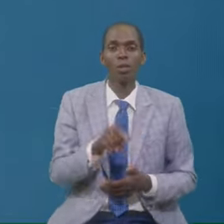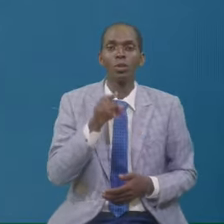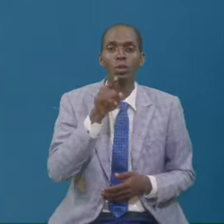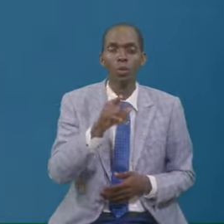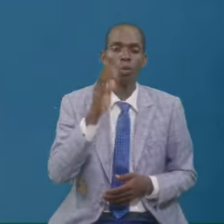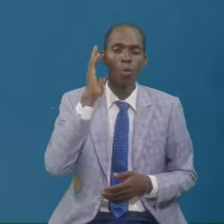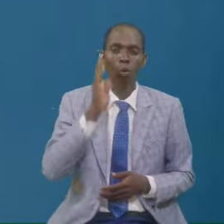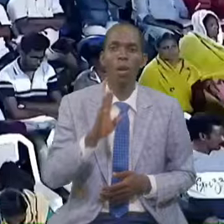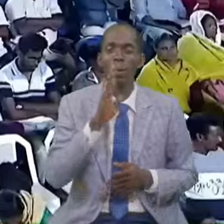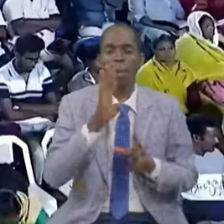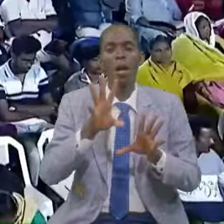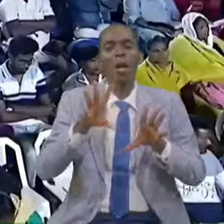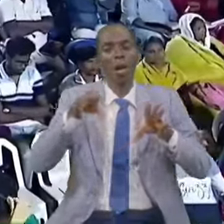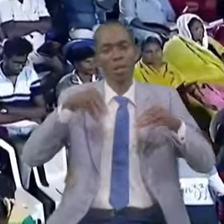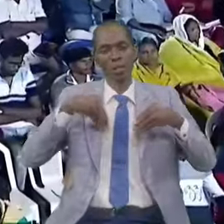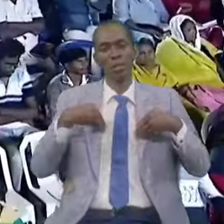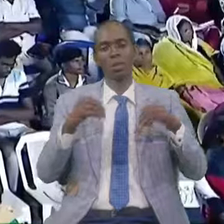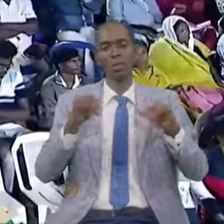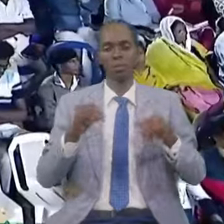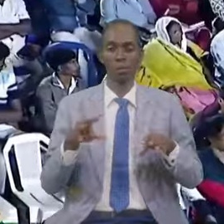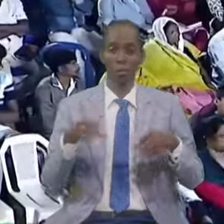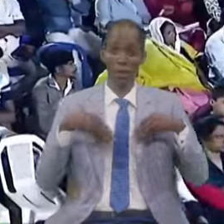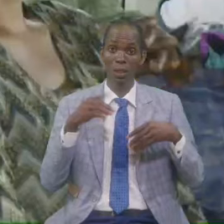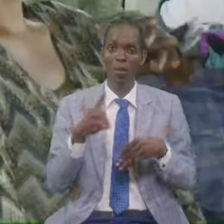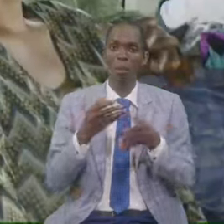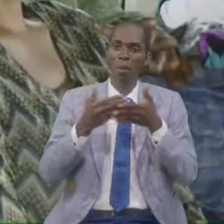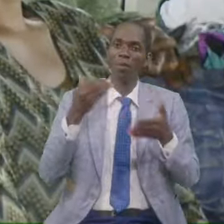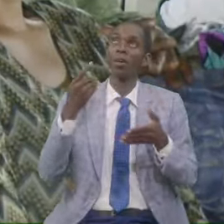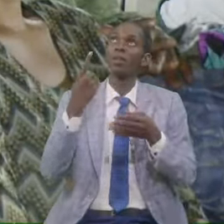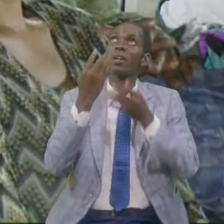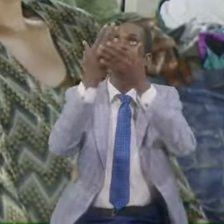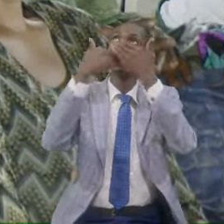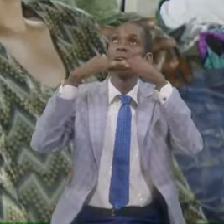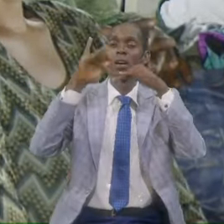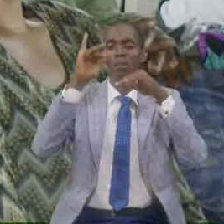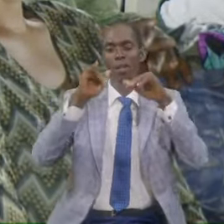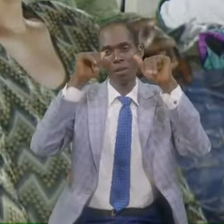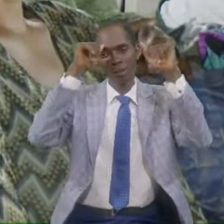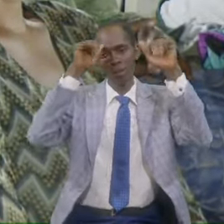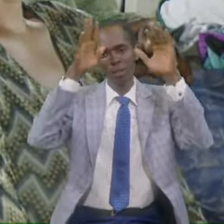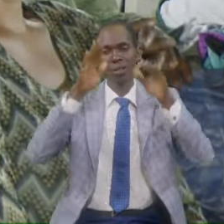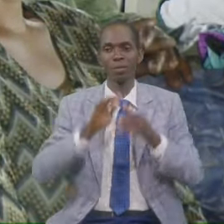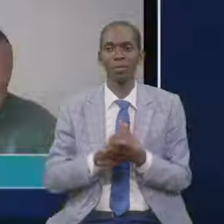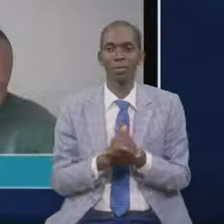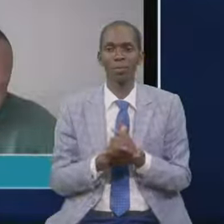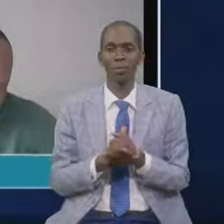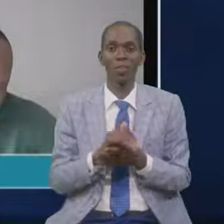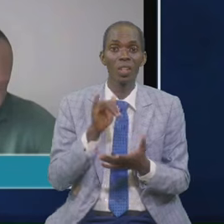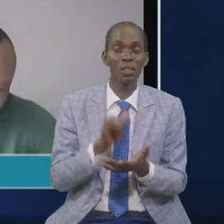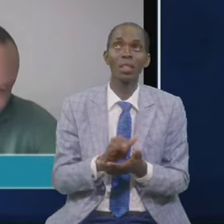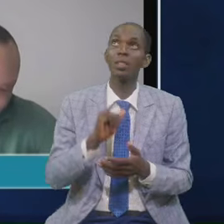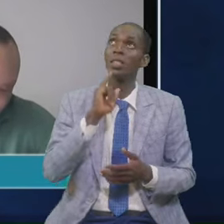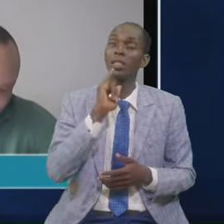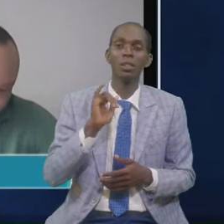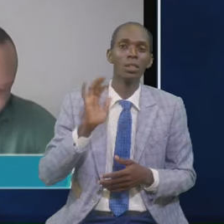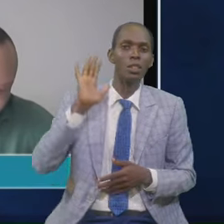బిఫోర్ ది హెవెన్లీ ఫాదర్, తద్వారా మీరు పరలోకపు తండ్రి ఎదుట అంగీకరించబడులాగున. దట్ ఇస్ లా, అది ఆయన చట్టం. దట్స్ వాట్ హి